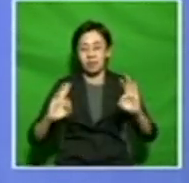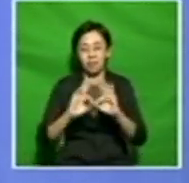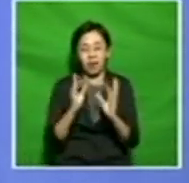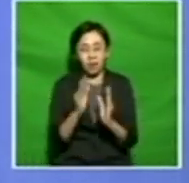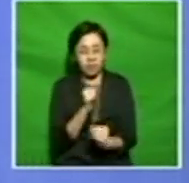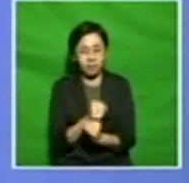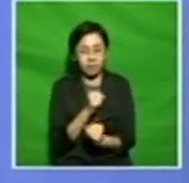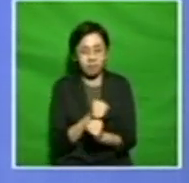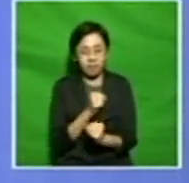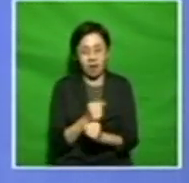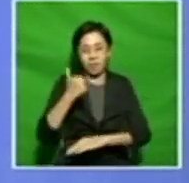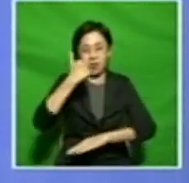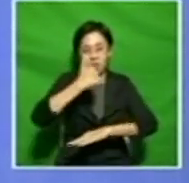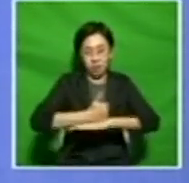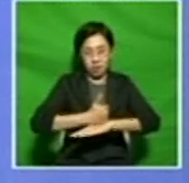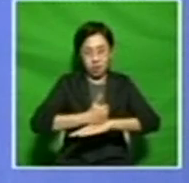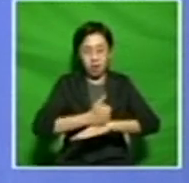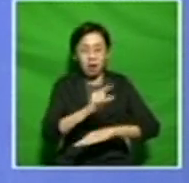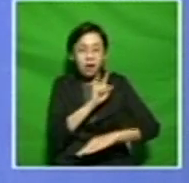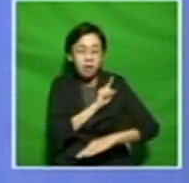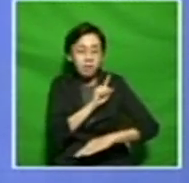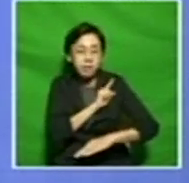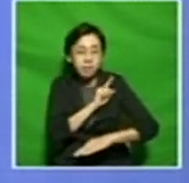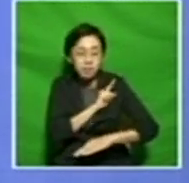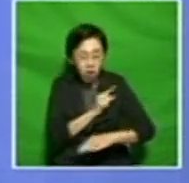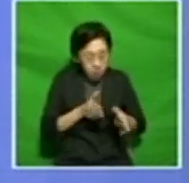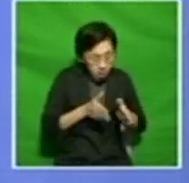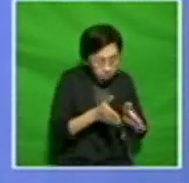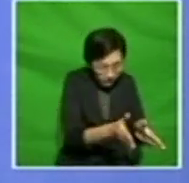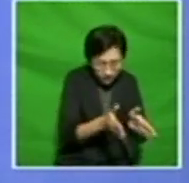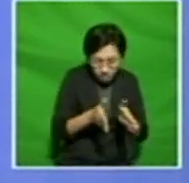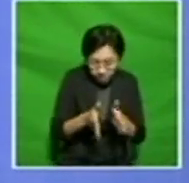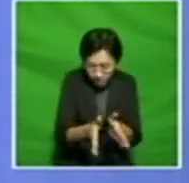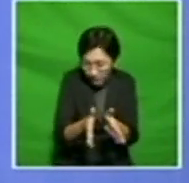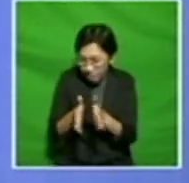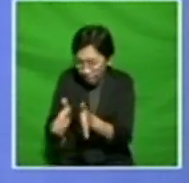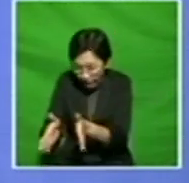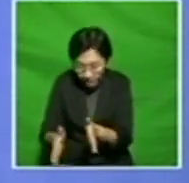ที่เป็นหัวหน้ารับผิดชอบด้านต่างๆ